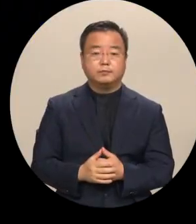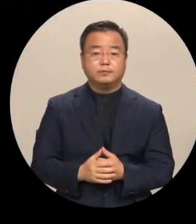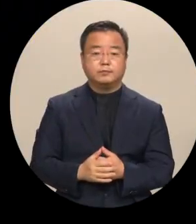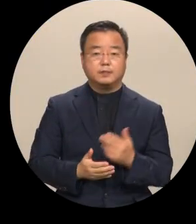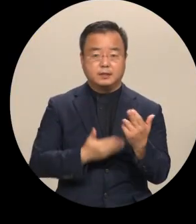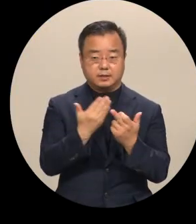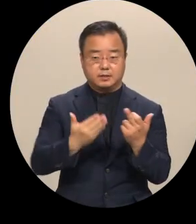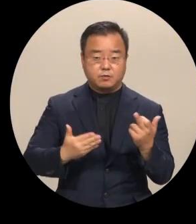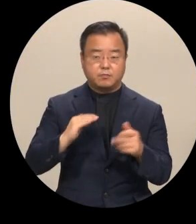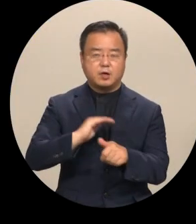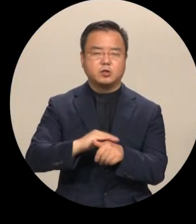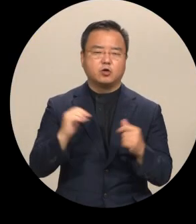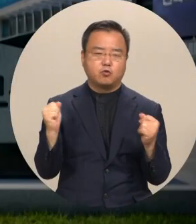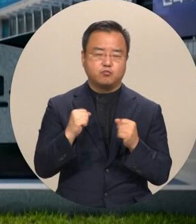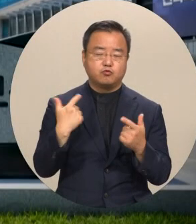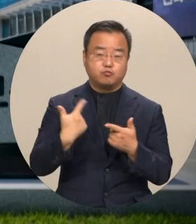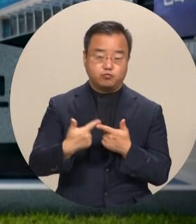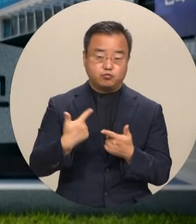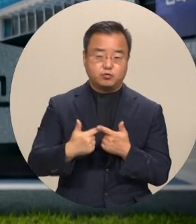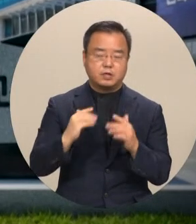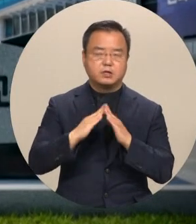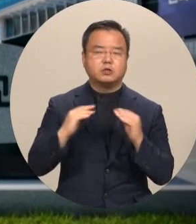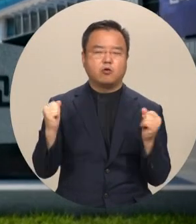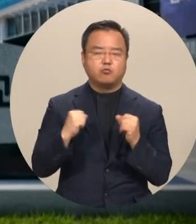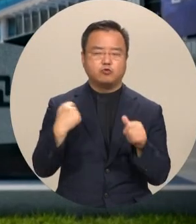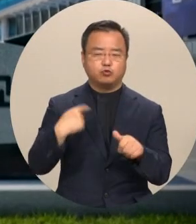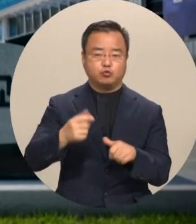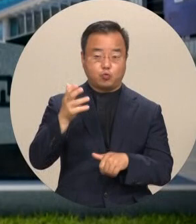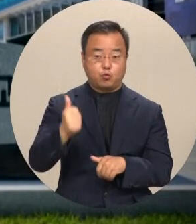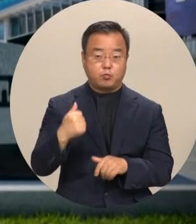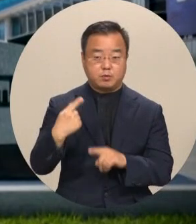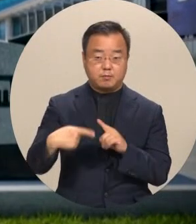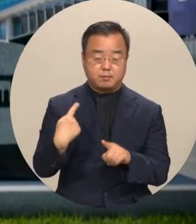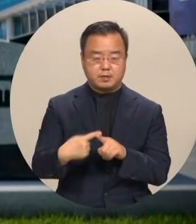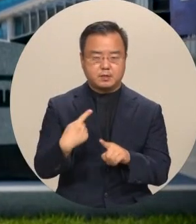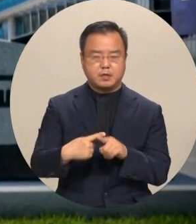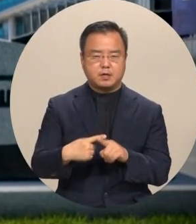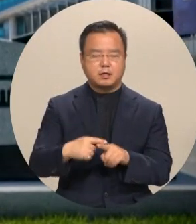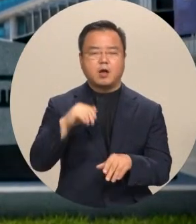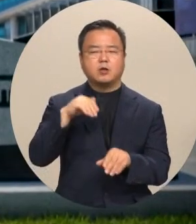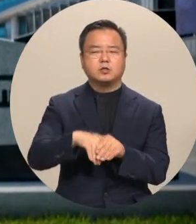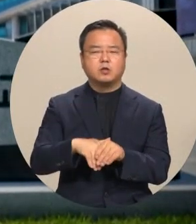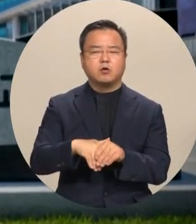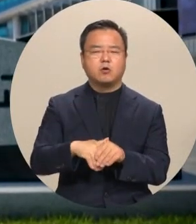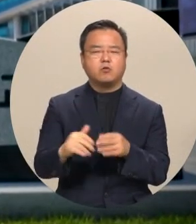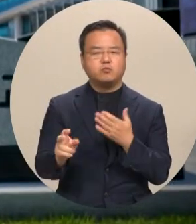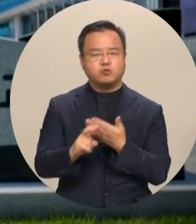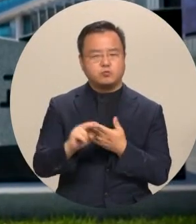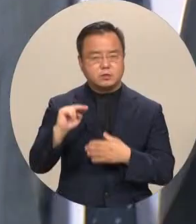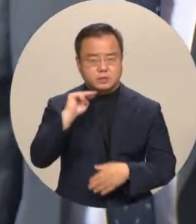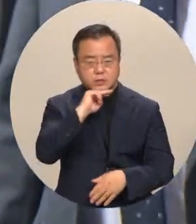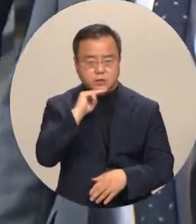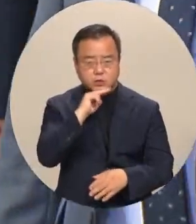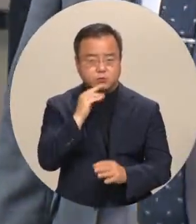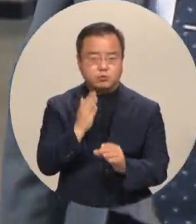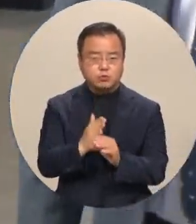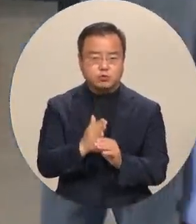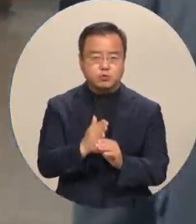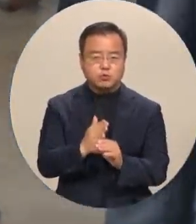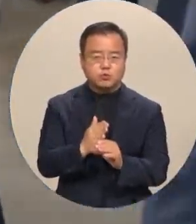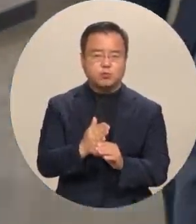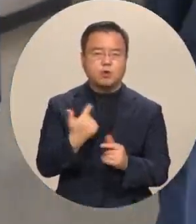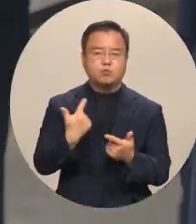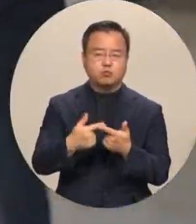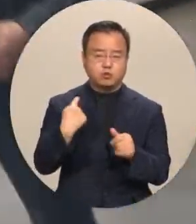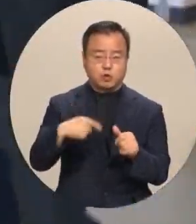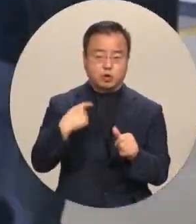강원과 경북 부산 그리고 전북 교육감도 선거법 위반 혐의로 재판을 받고 있습니다 특히 하윤수